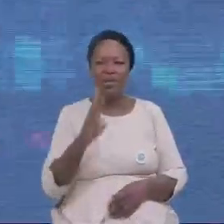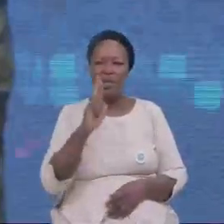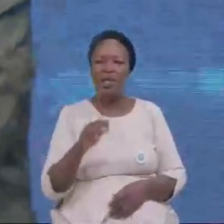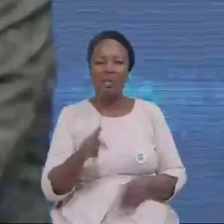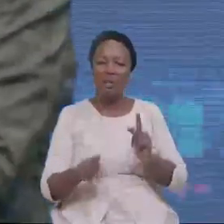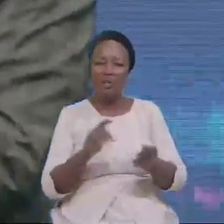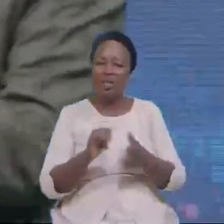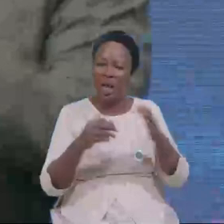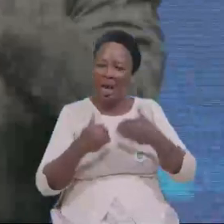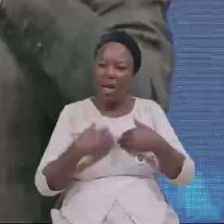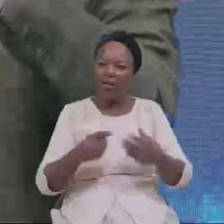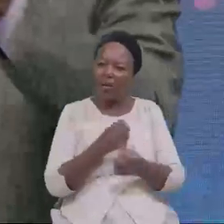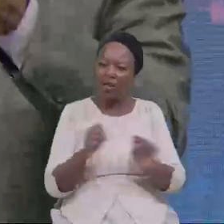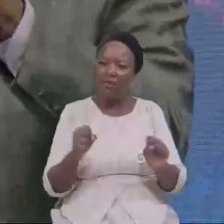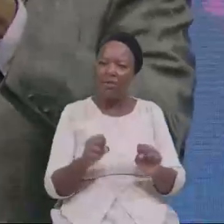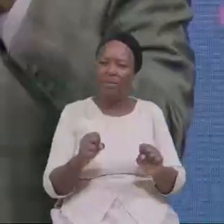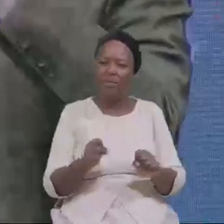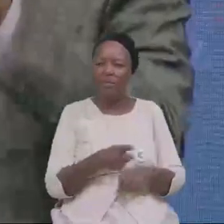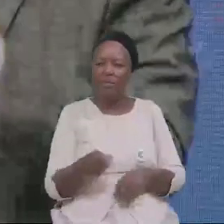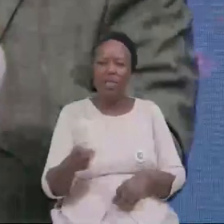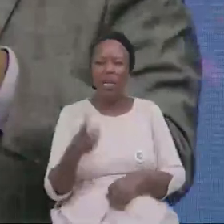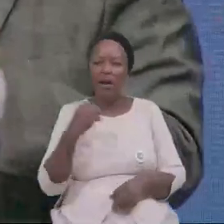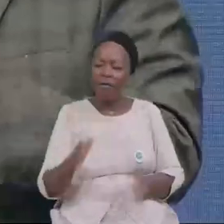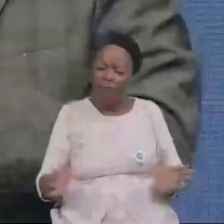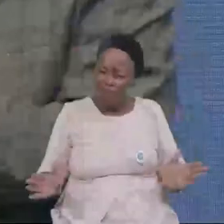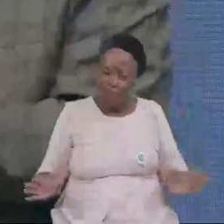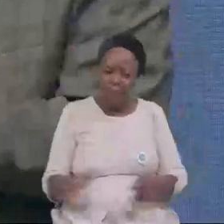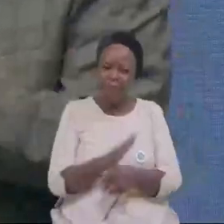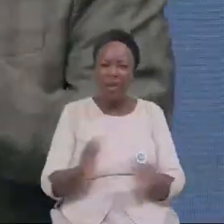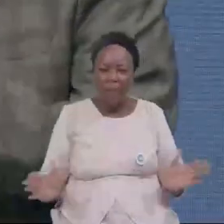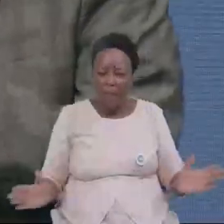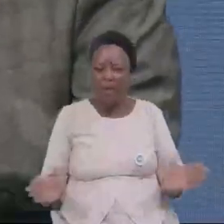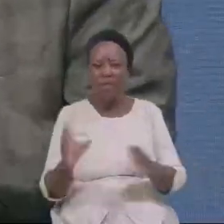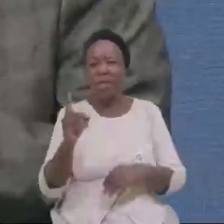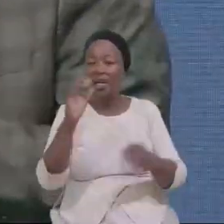C'est ceux-là qui ont le salut. Ils ont la pleine conviction.